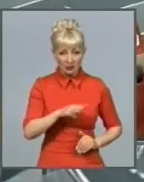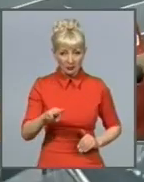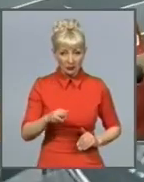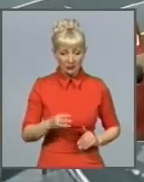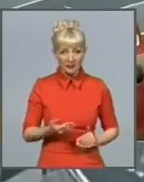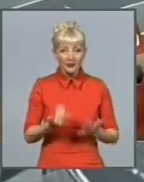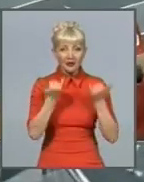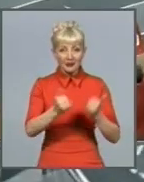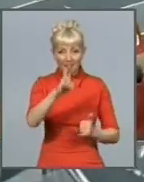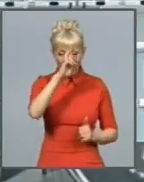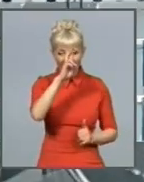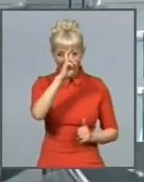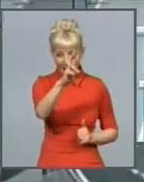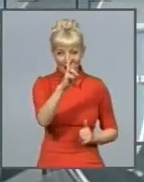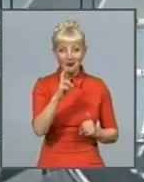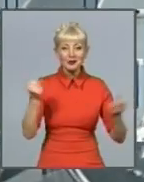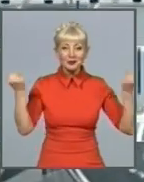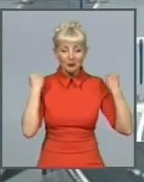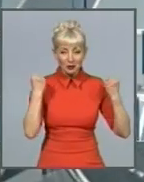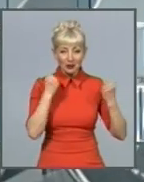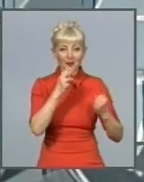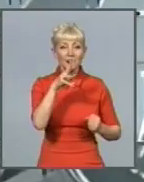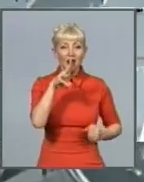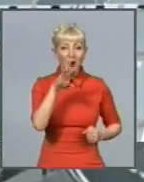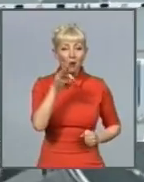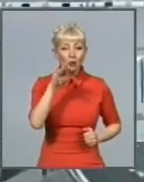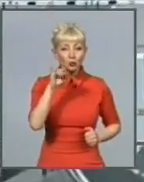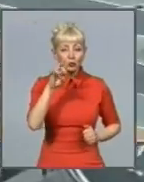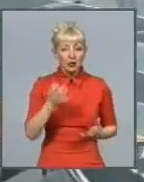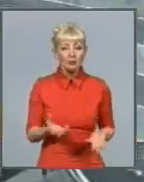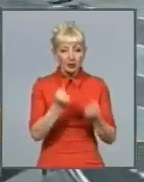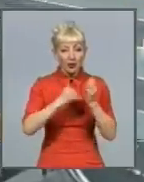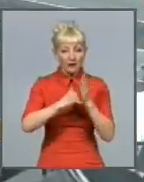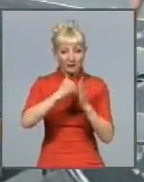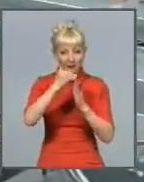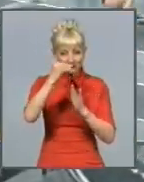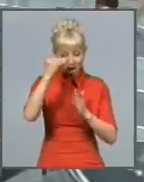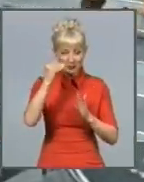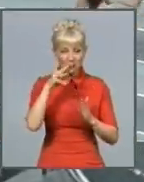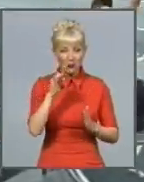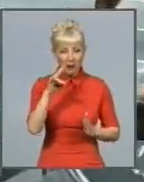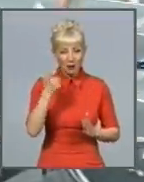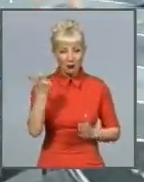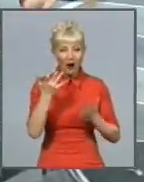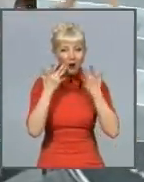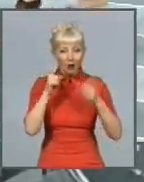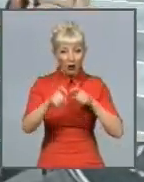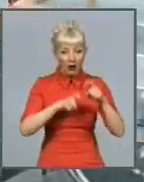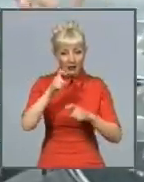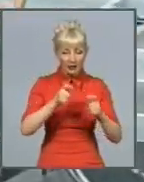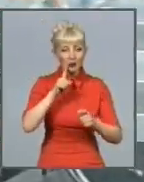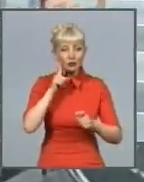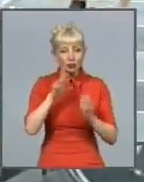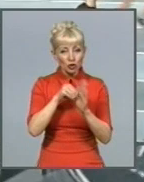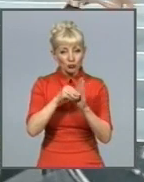Теперь о королеве спорта. Анастасия Матузная поддержала высокую марку харьковской легкой атлетики на матчевой встрече юниорских сборных Белоруссии,